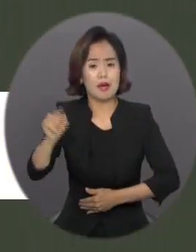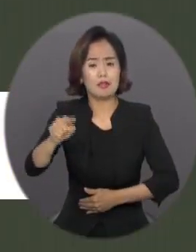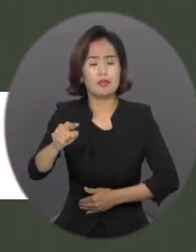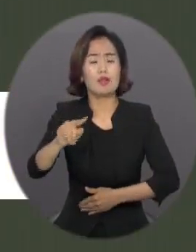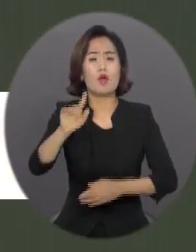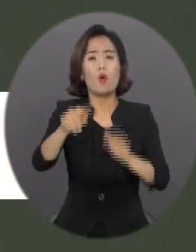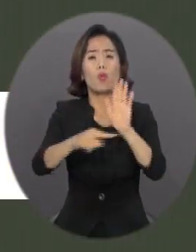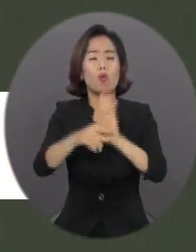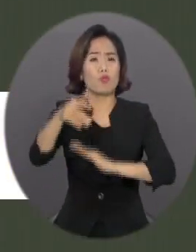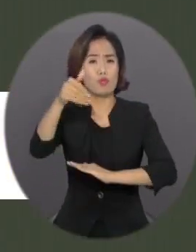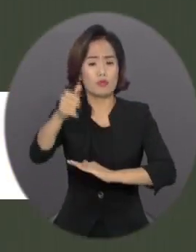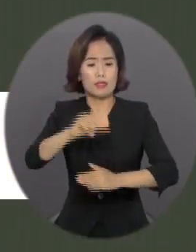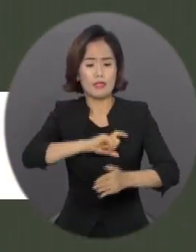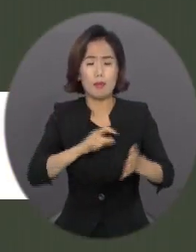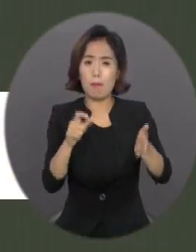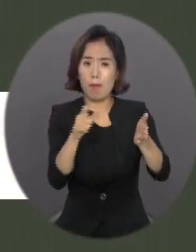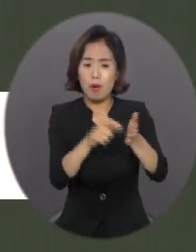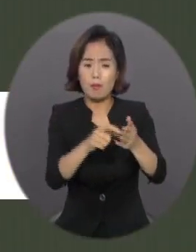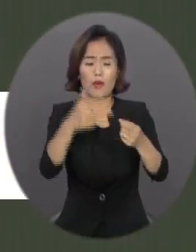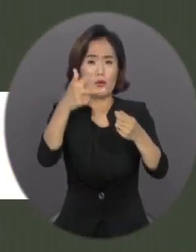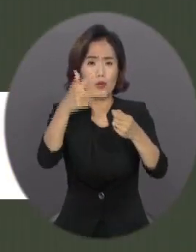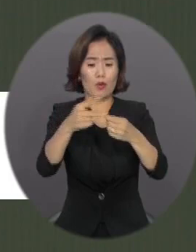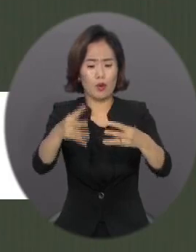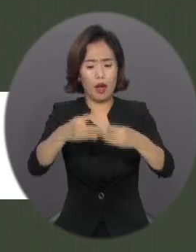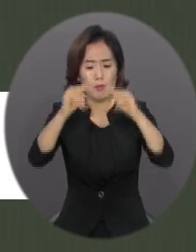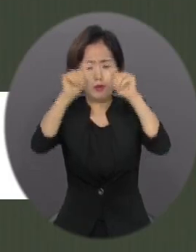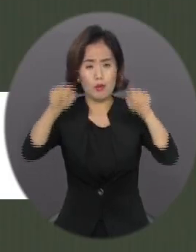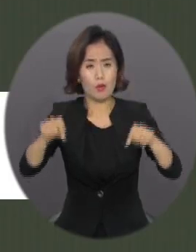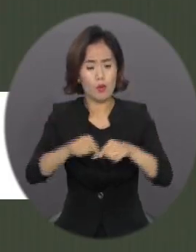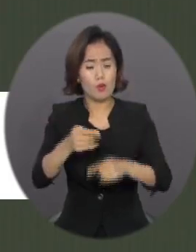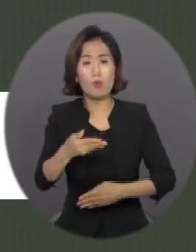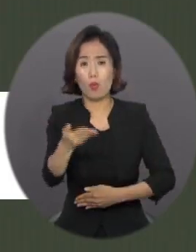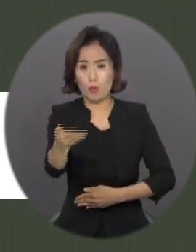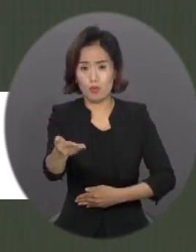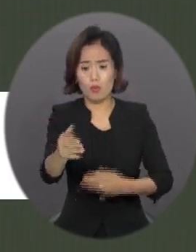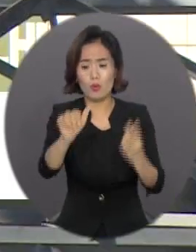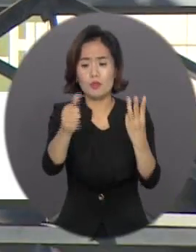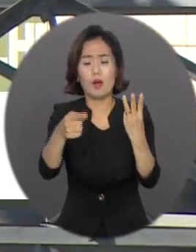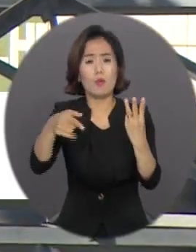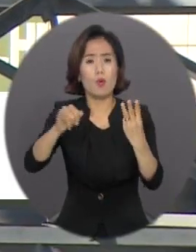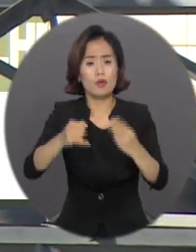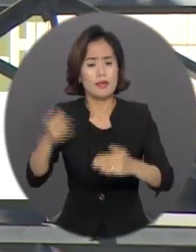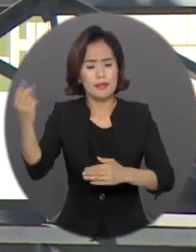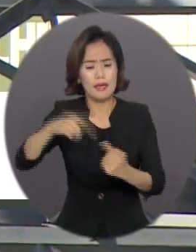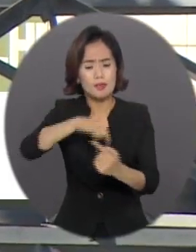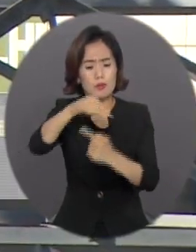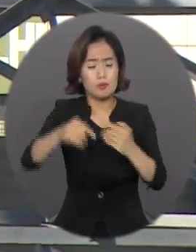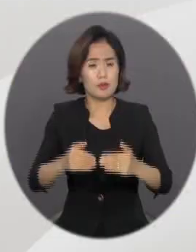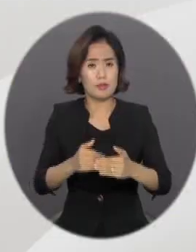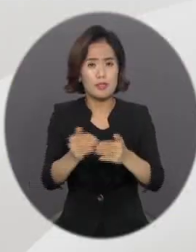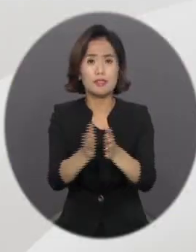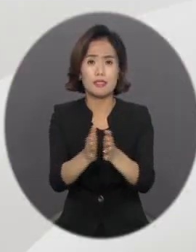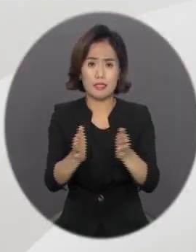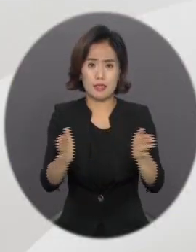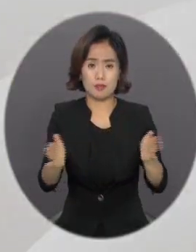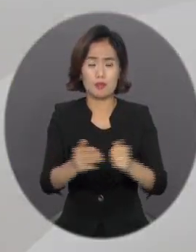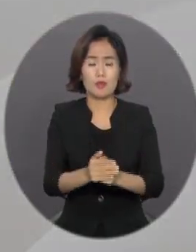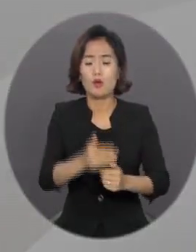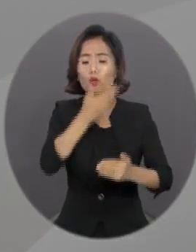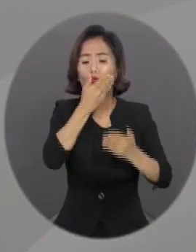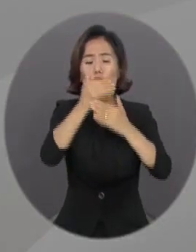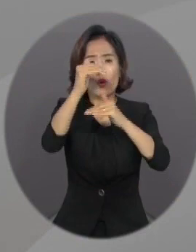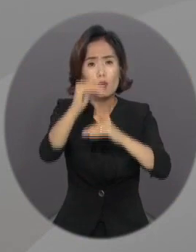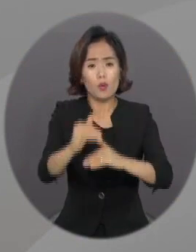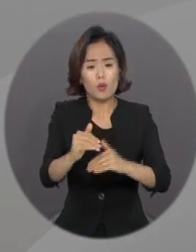한수원은 본부장의 서명이 들어간 7가지 합의서를 제시하며 3호기 재가동 절차를 밟았습니다. 주된